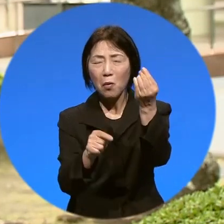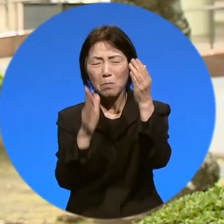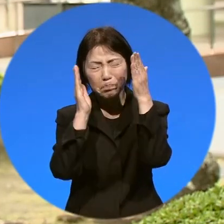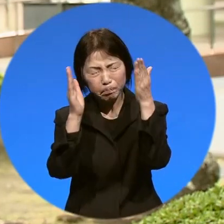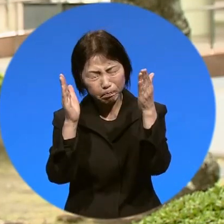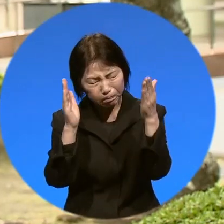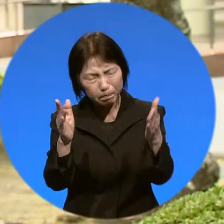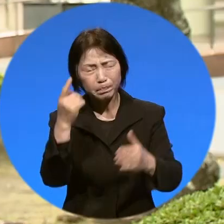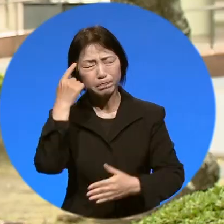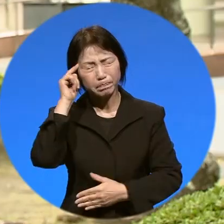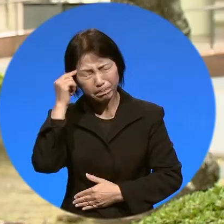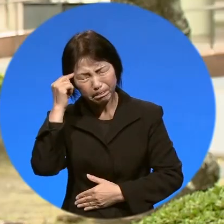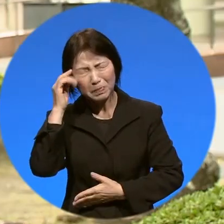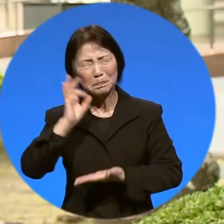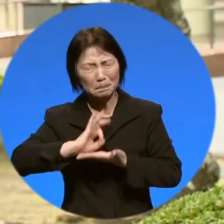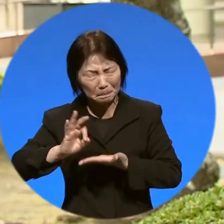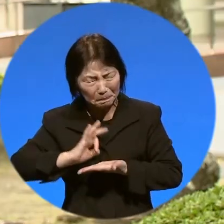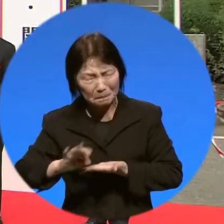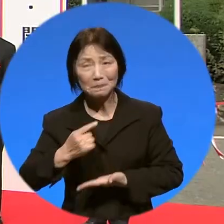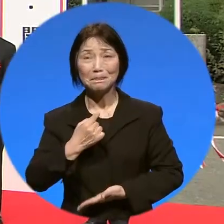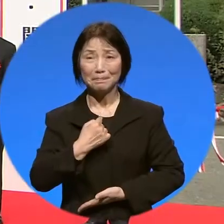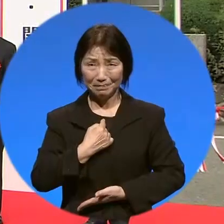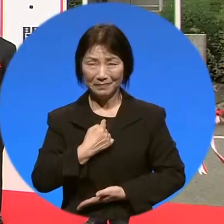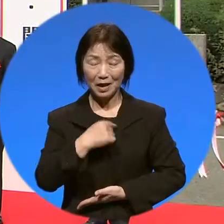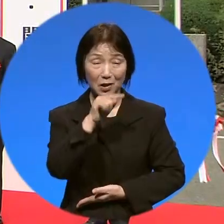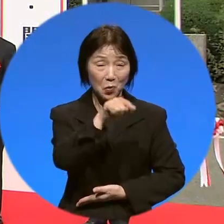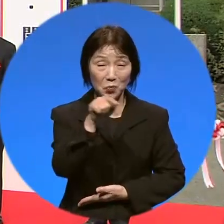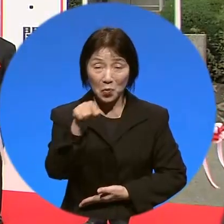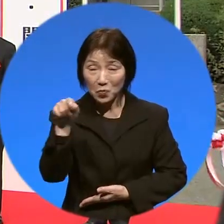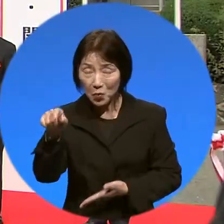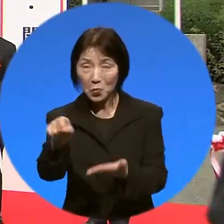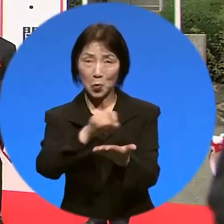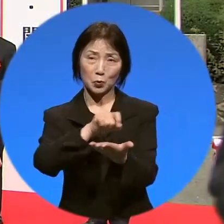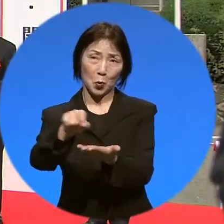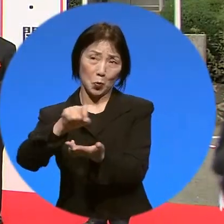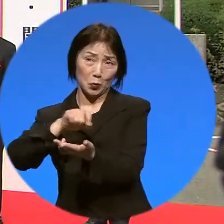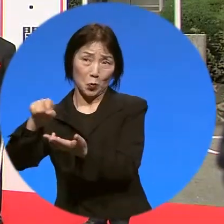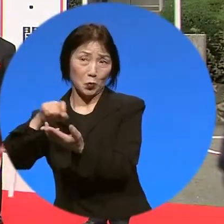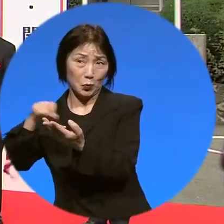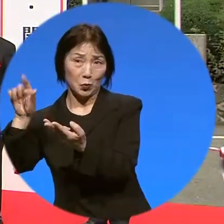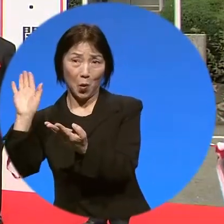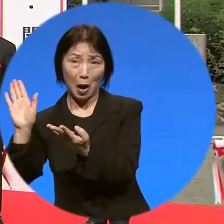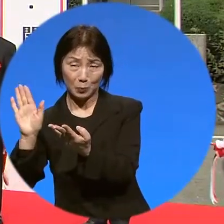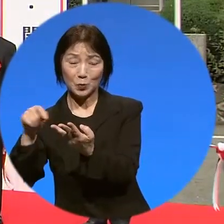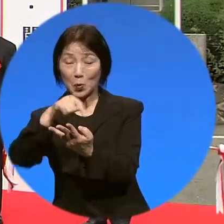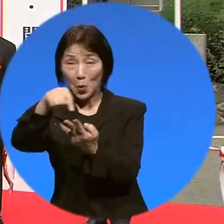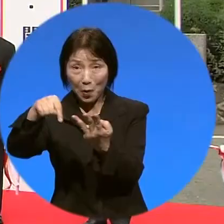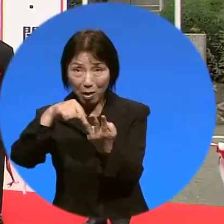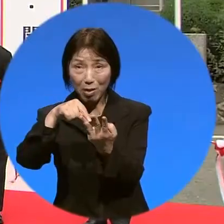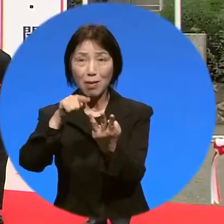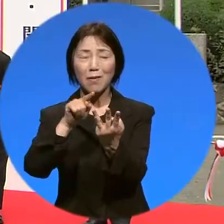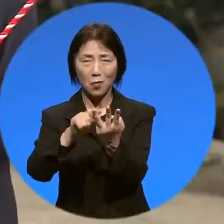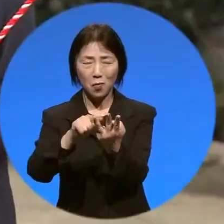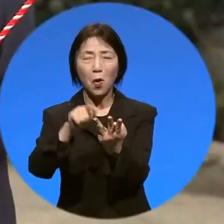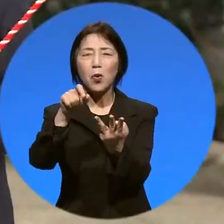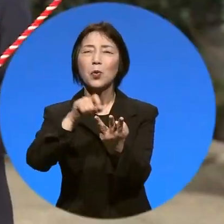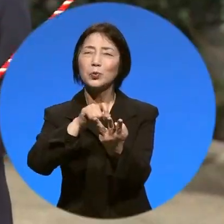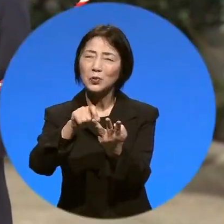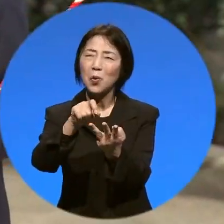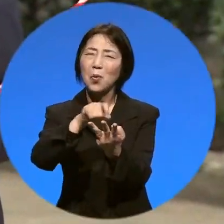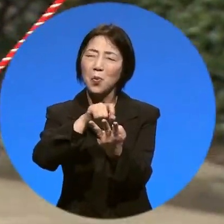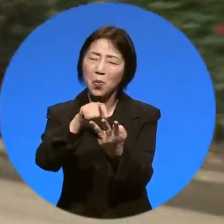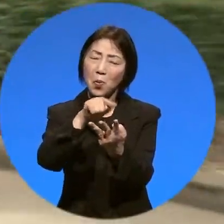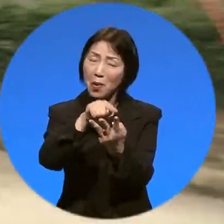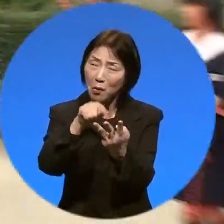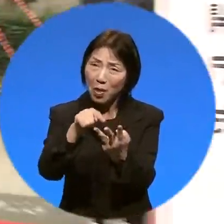番気を使いましてですね、それぞれ特徴があるわけですね。その山頂のですね、特徴という